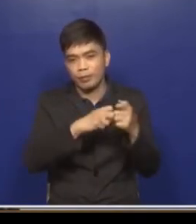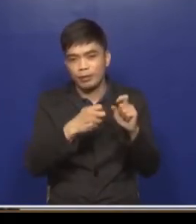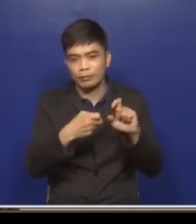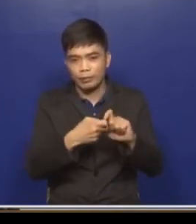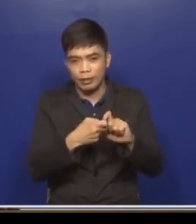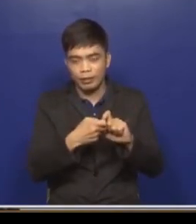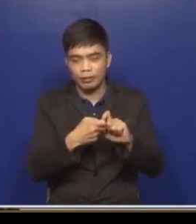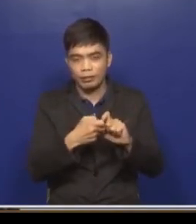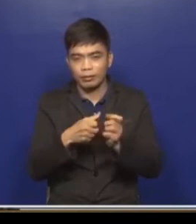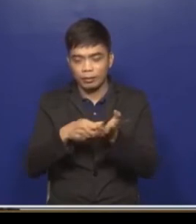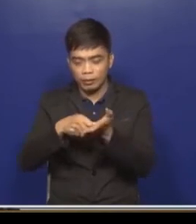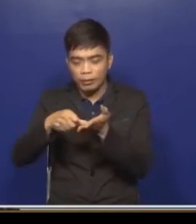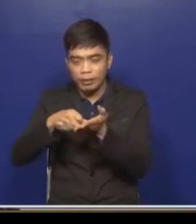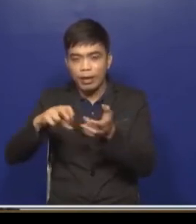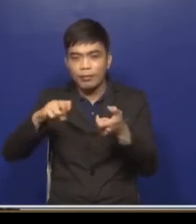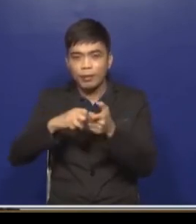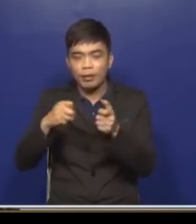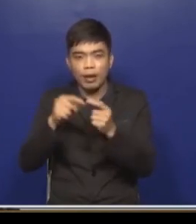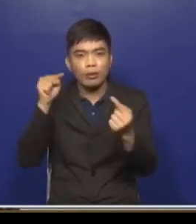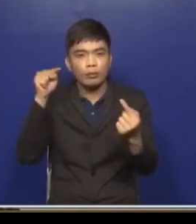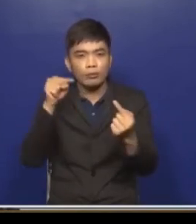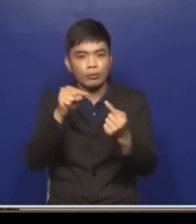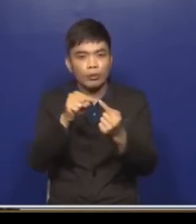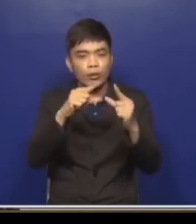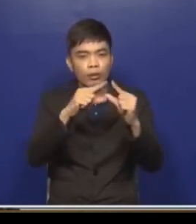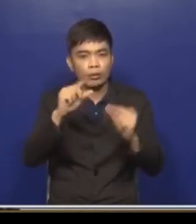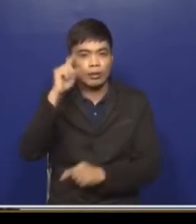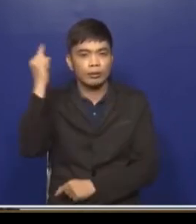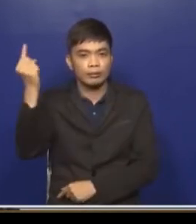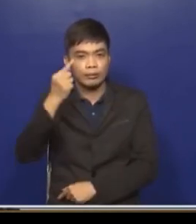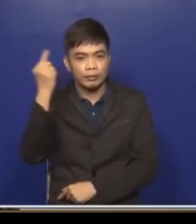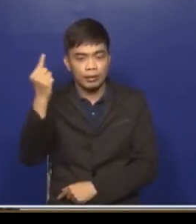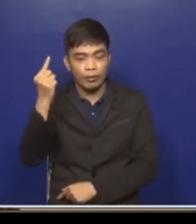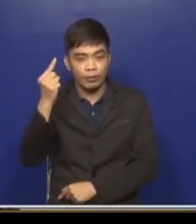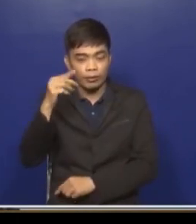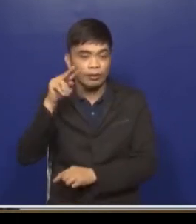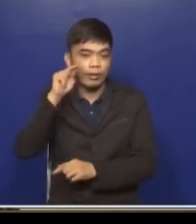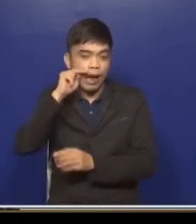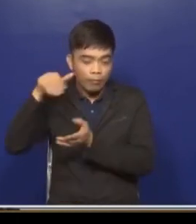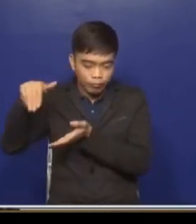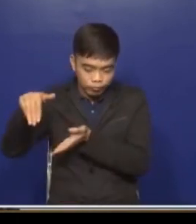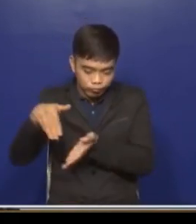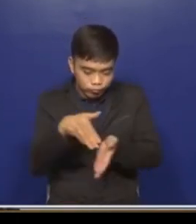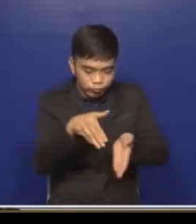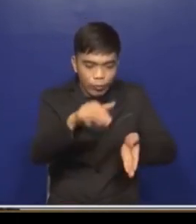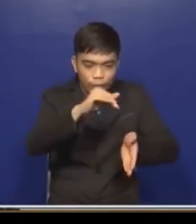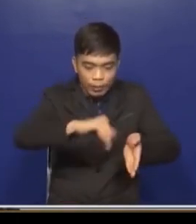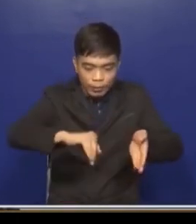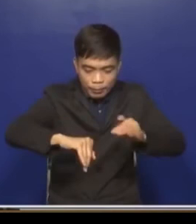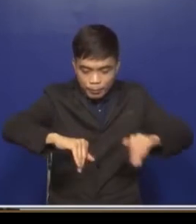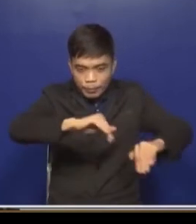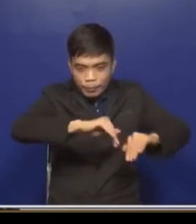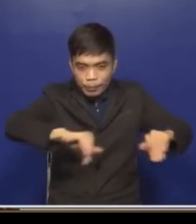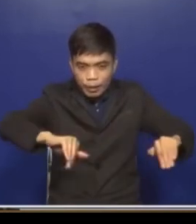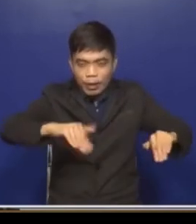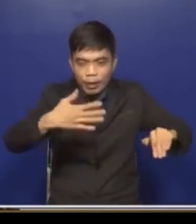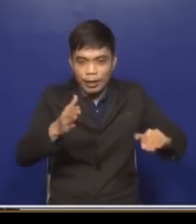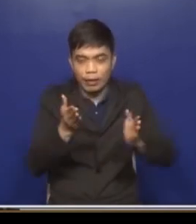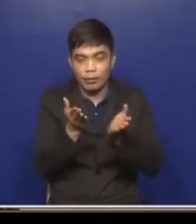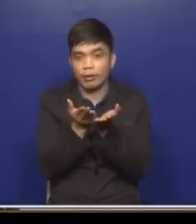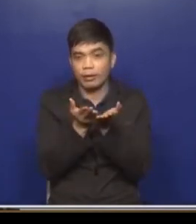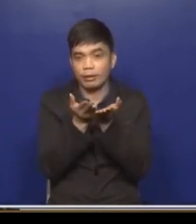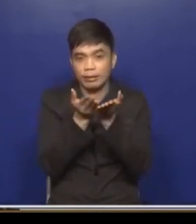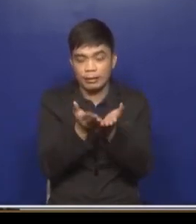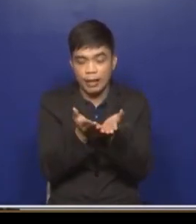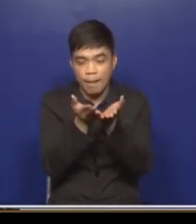แต่การแก้ปัหาในกทองเที่ยวเี่ยเรื่องของการขุดลอกลน้ำต่างเรื่องของการสร้างถ้าเทียบเหือ